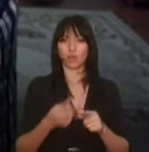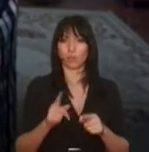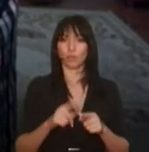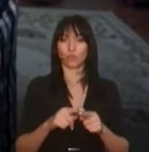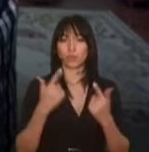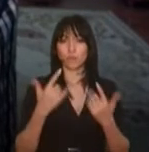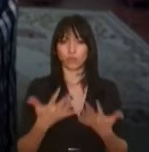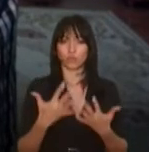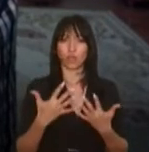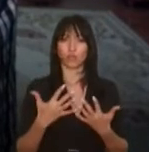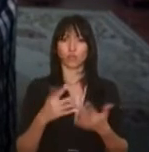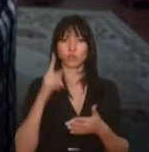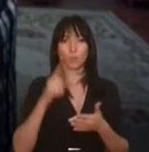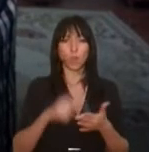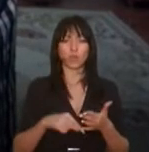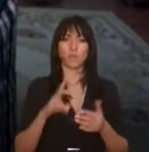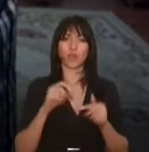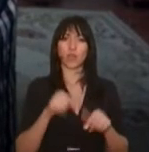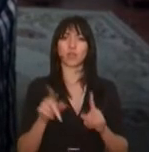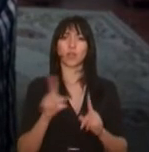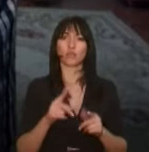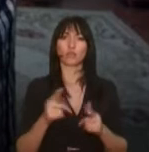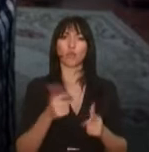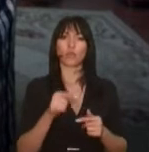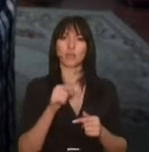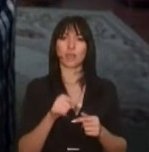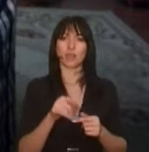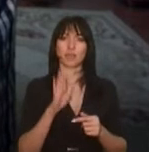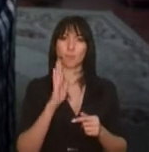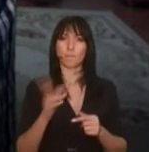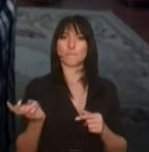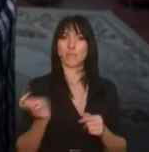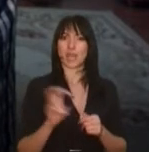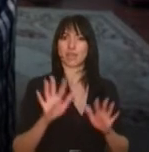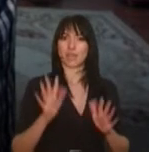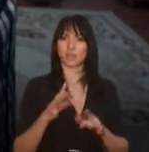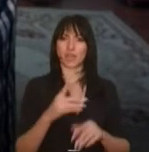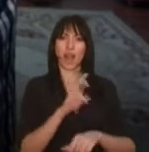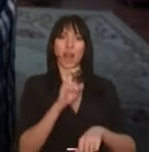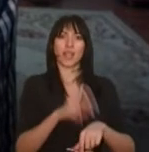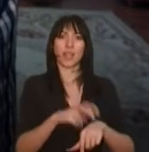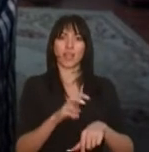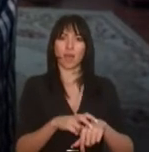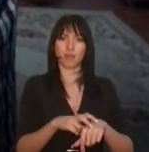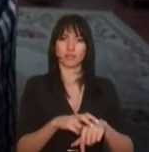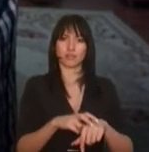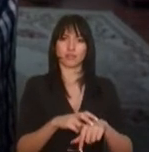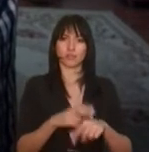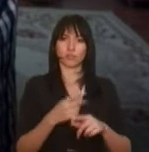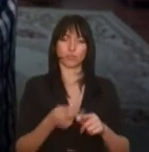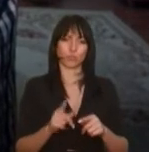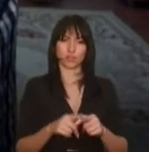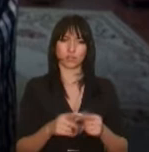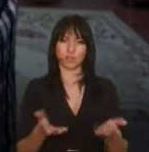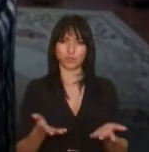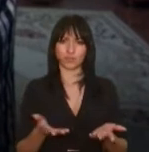звичайно, сподіватися на те, що десь поряд буде лікар, ну, досить проблематично.